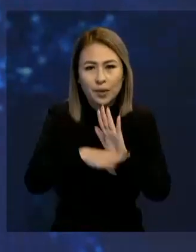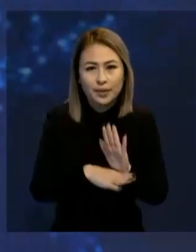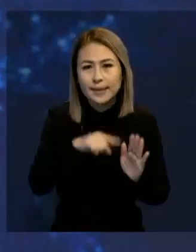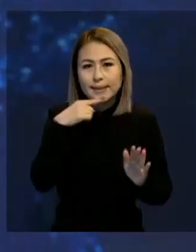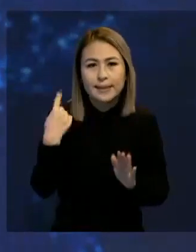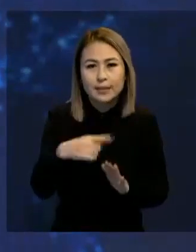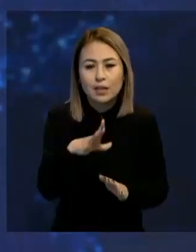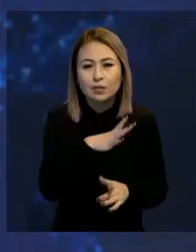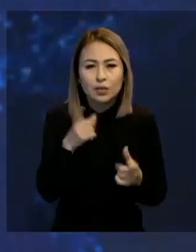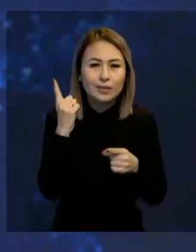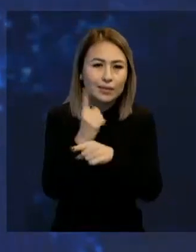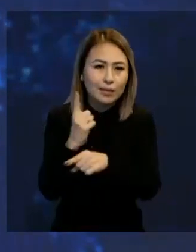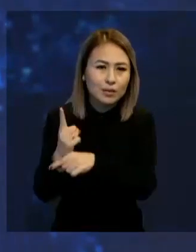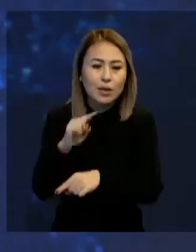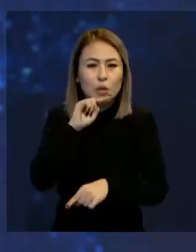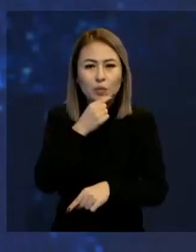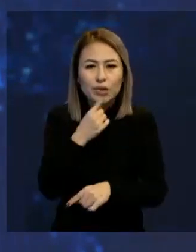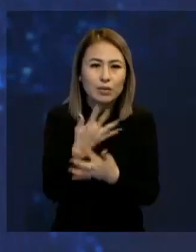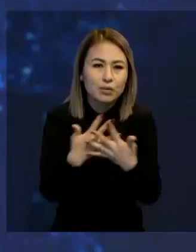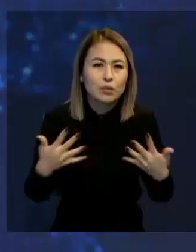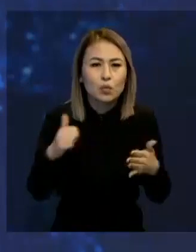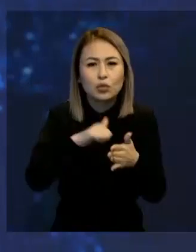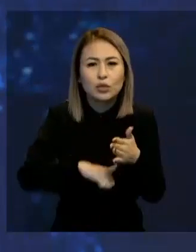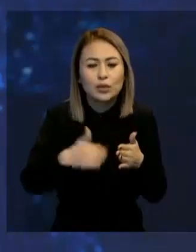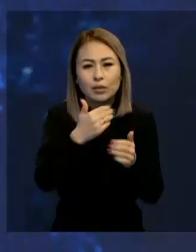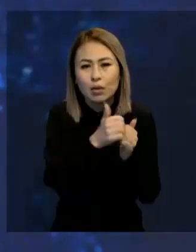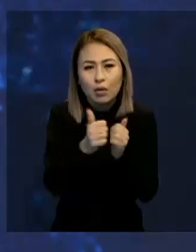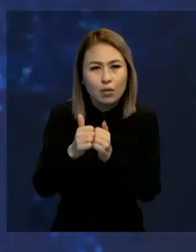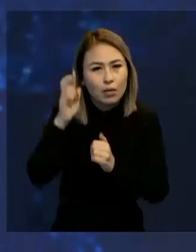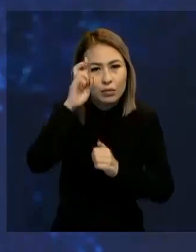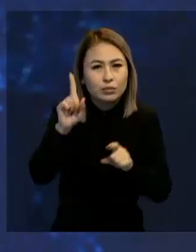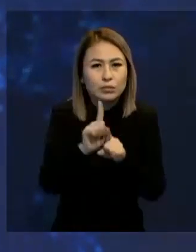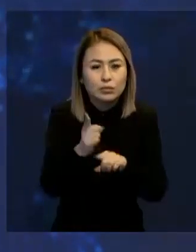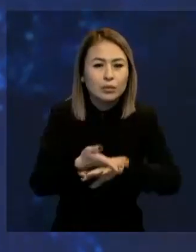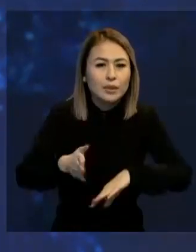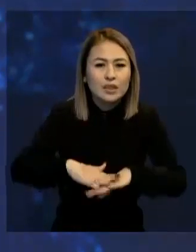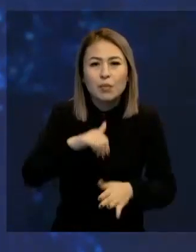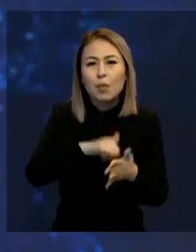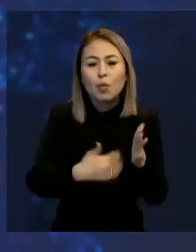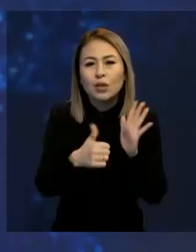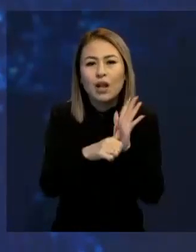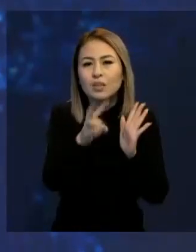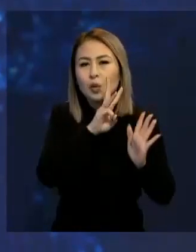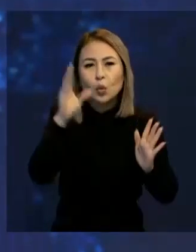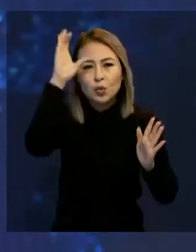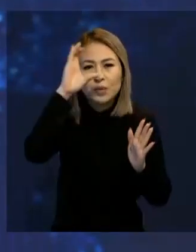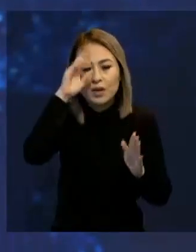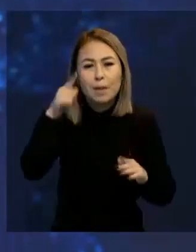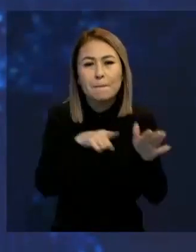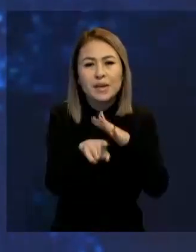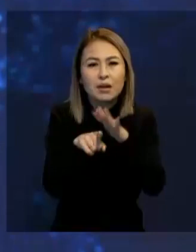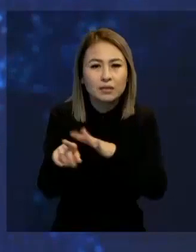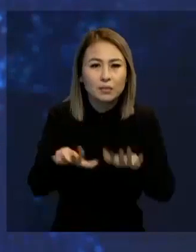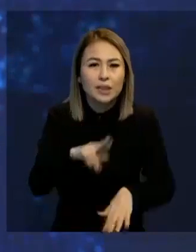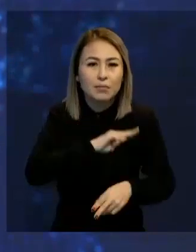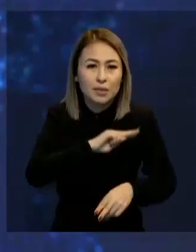нашарлап барады. Ресейге салынып жатқан экономикалық санкция салдары көрші елді де қыспақ қалған. Себебі онда 6 миллион өзбек мигранты